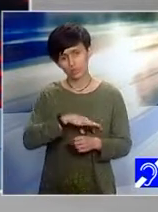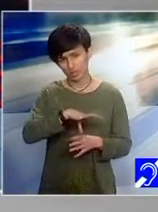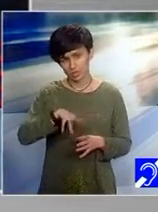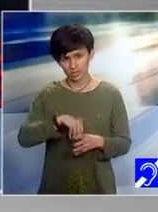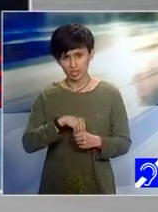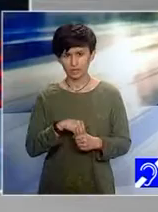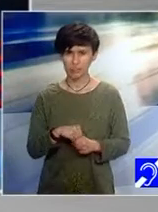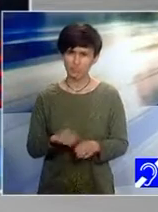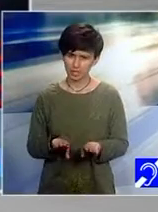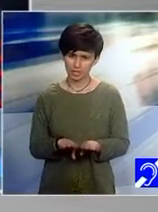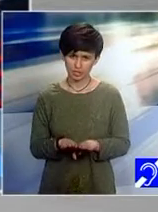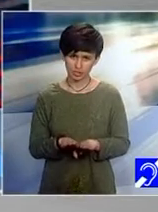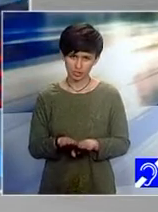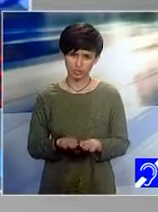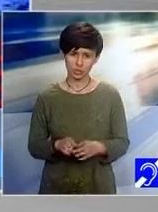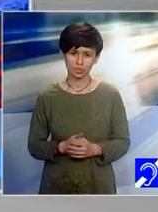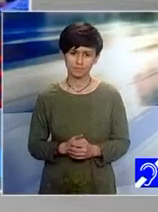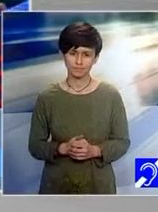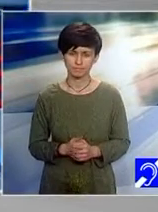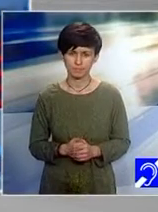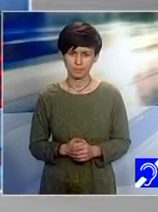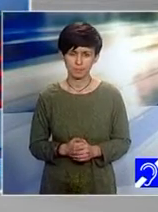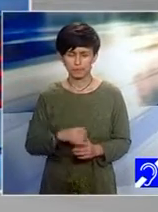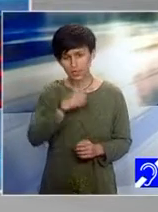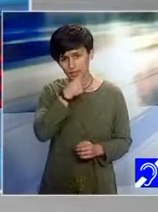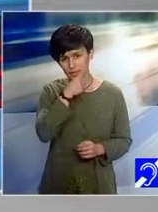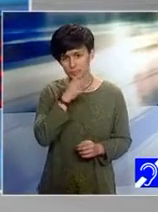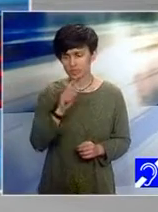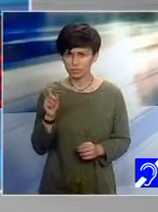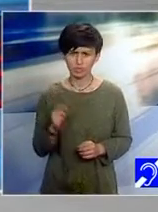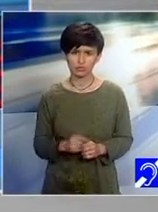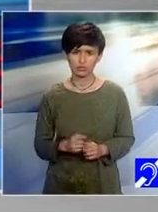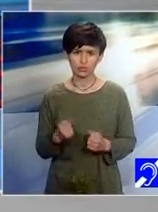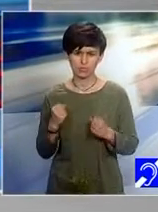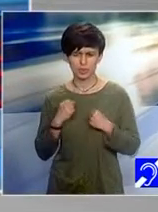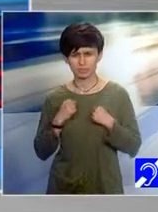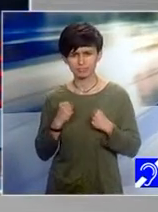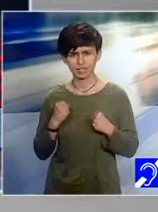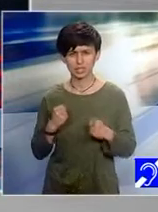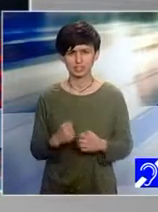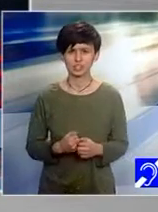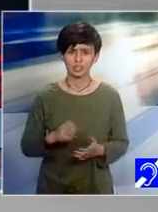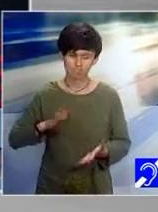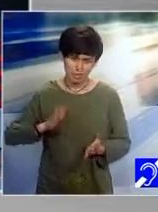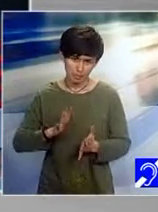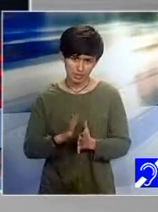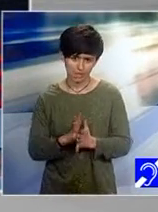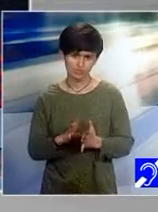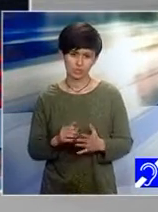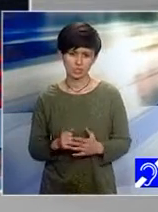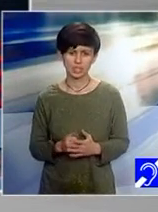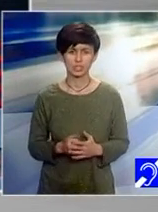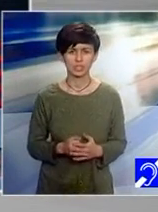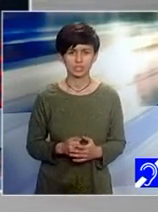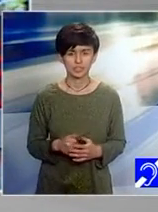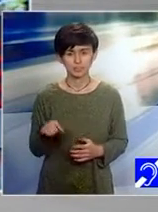la 17-18 ani, bunicul meu n-a mai rezistat presiunilor la care a fost supus de către azeri. Trebuie să le spun pe toate